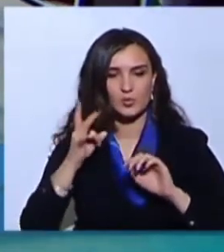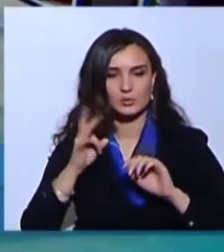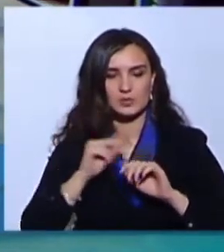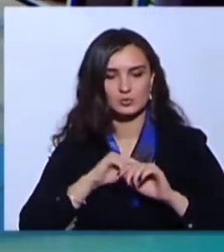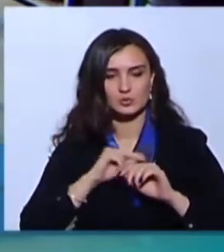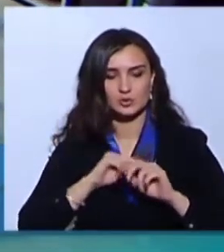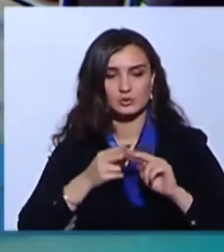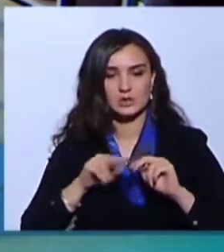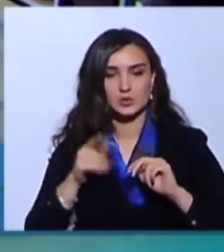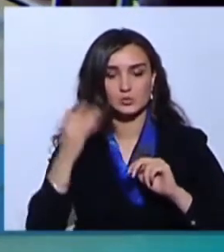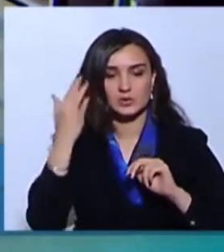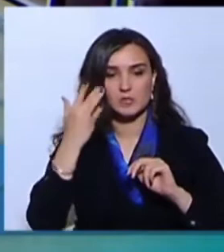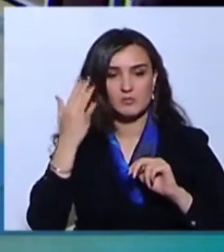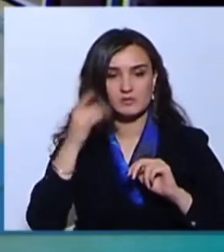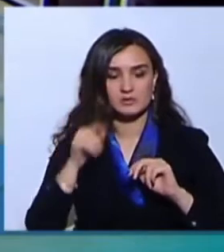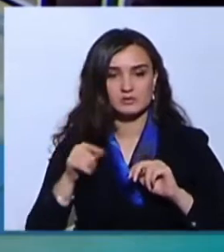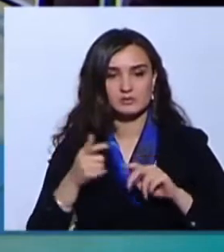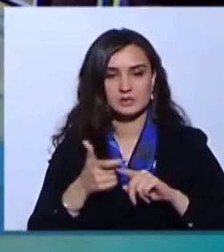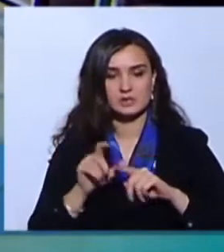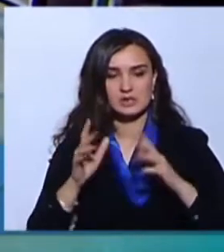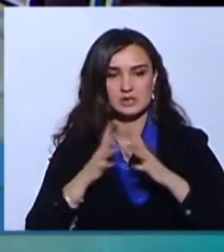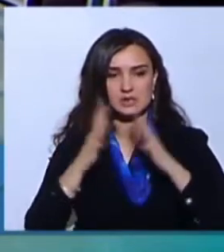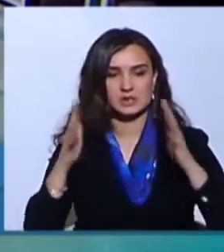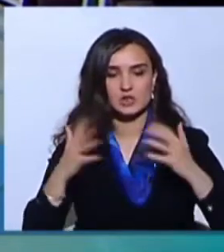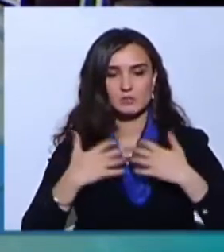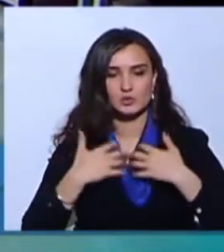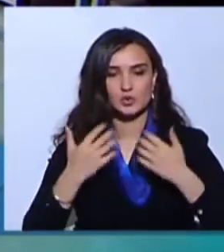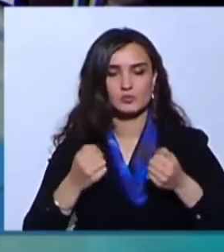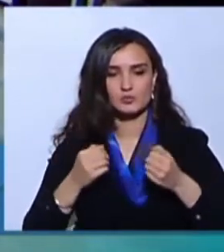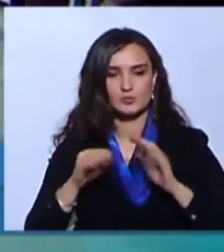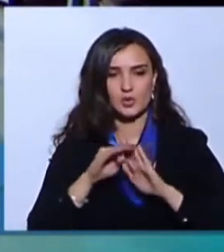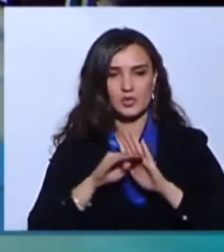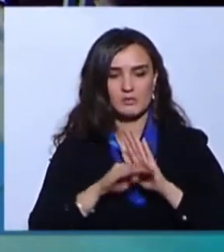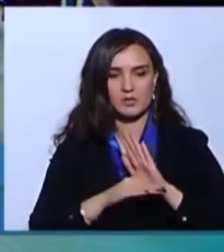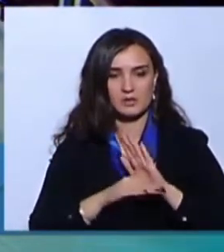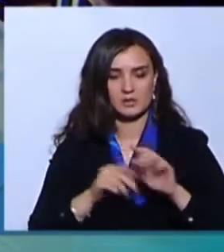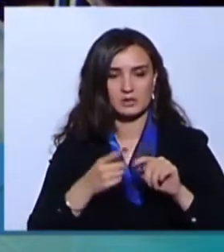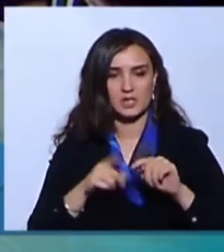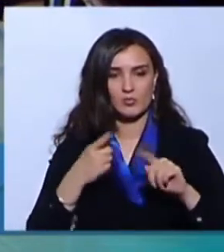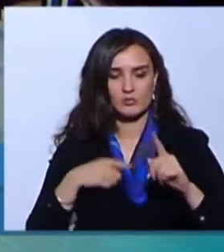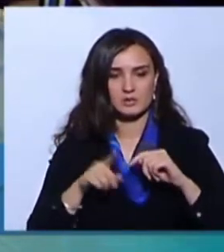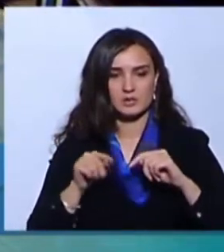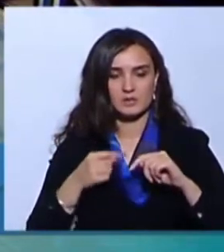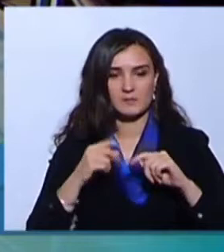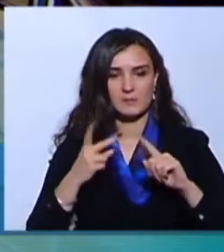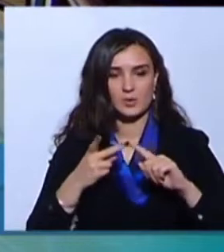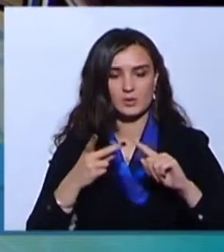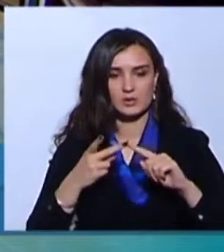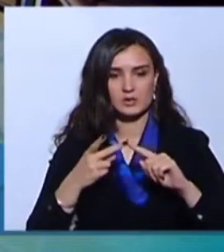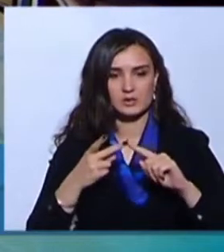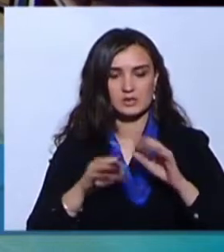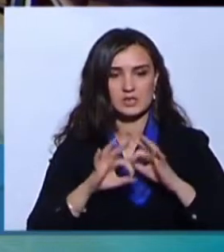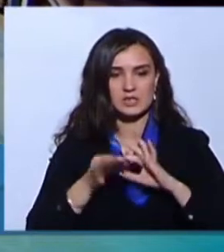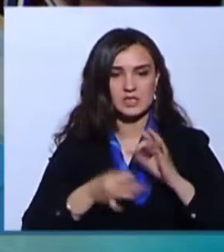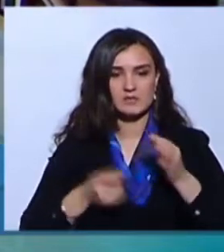ესე იგი, აქედან თუ წარმოვიდგენთ, ეხლა აი ძალიან დიდი ჯანმრთელობის დიდი პროგრამა მოდის აქედან გამომდინარე. მეორე,